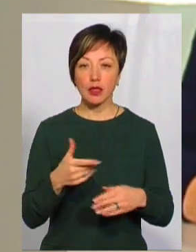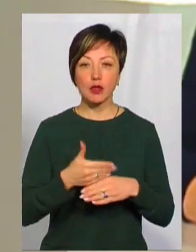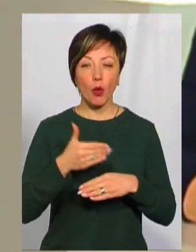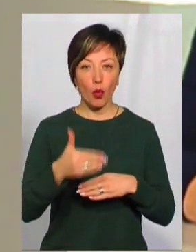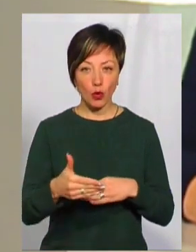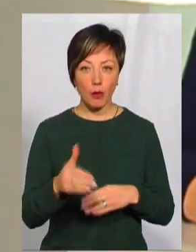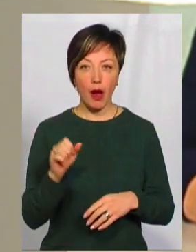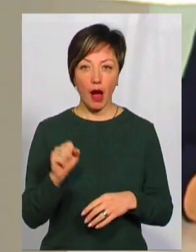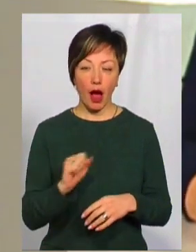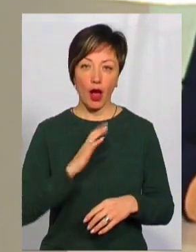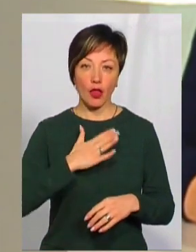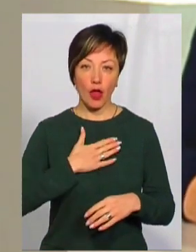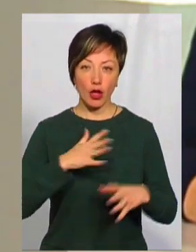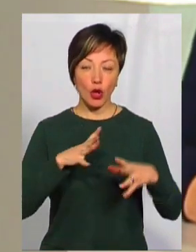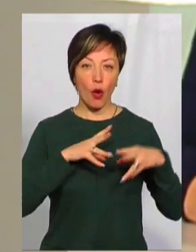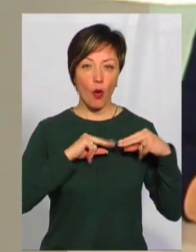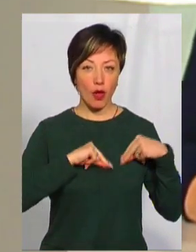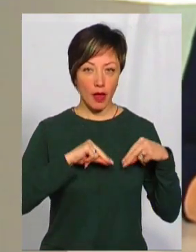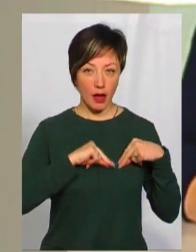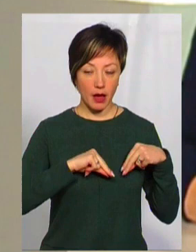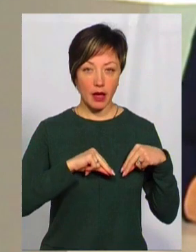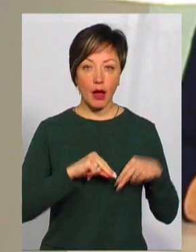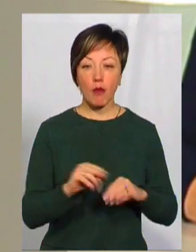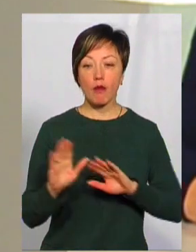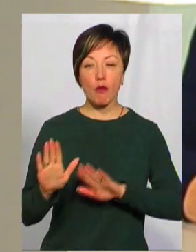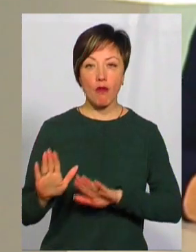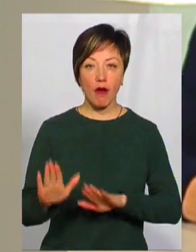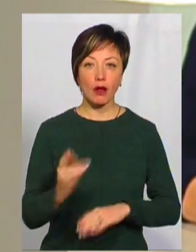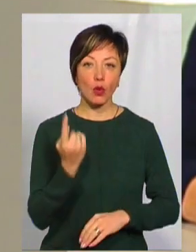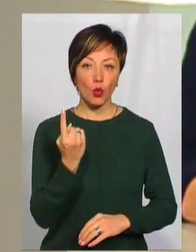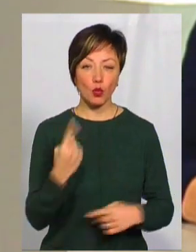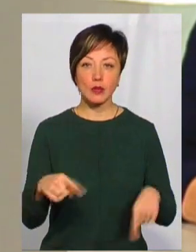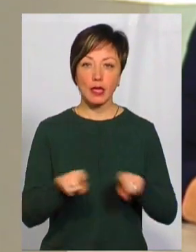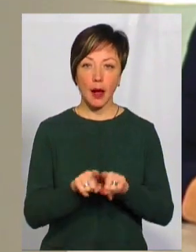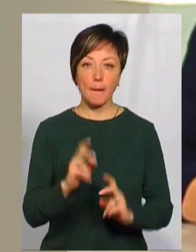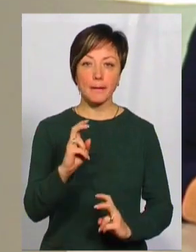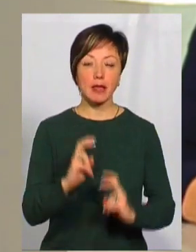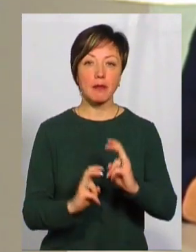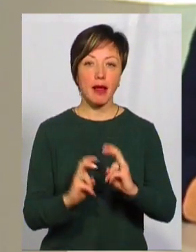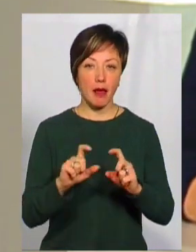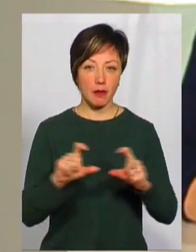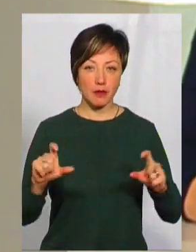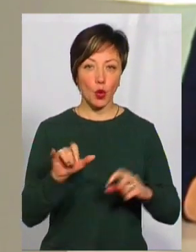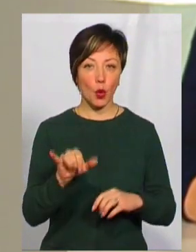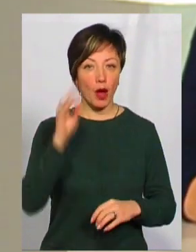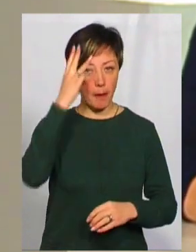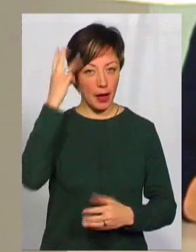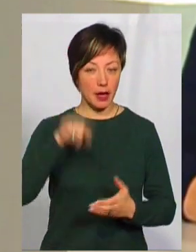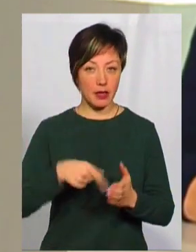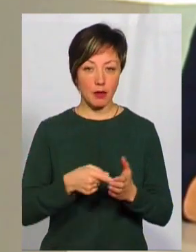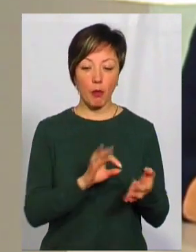згодом. А наша колега Світлана Поробок побувала на одному з таких підприємств у